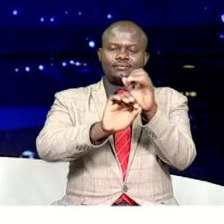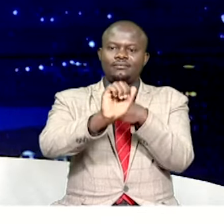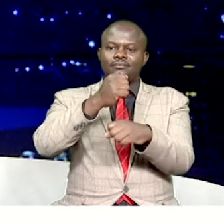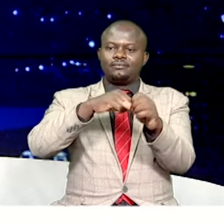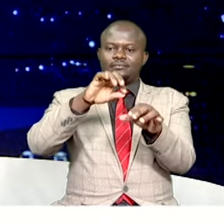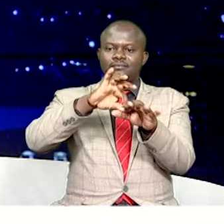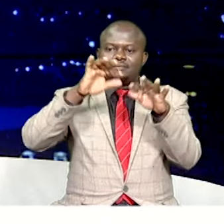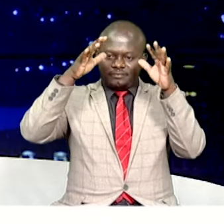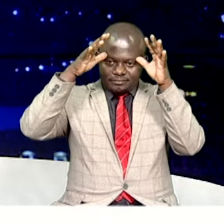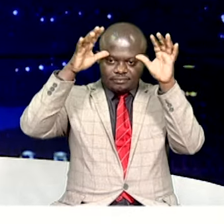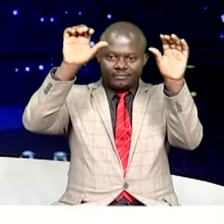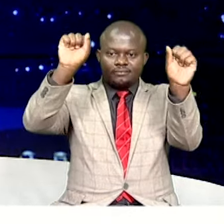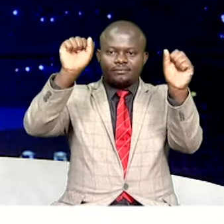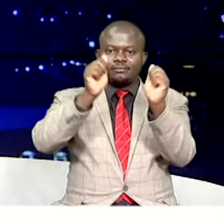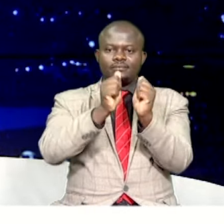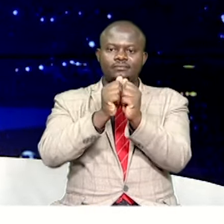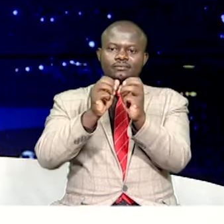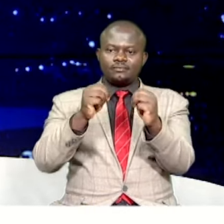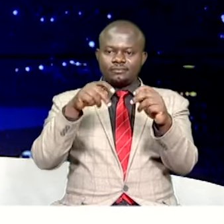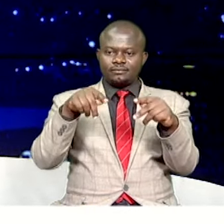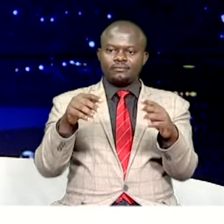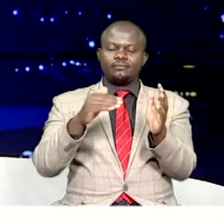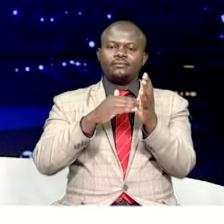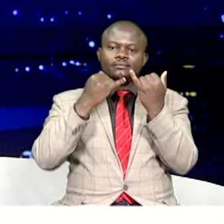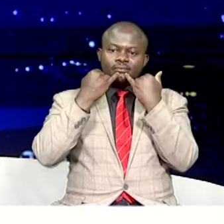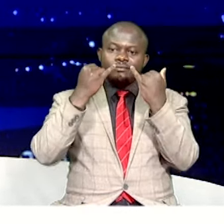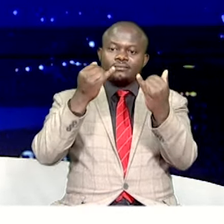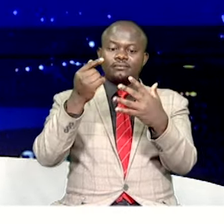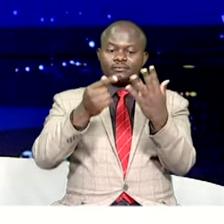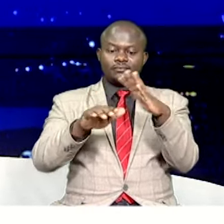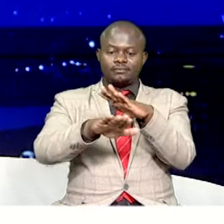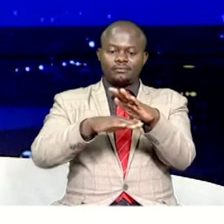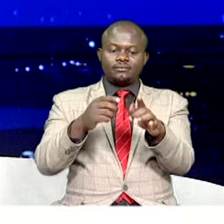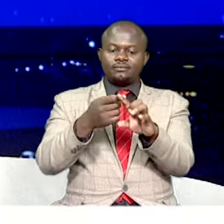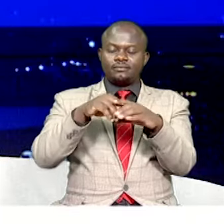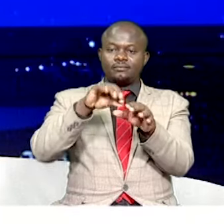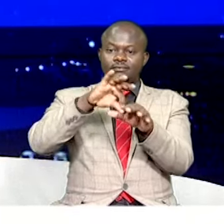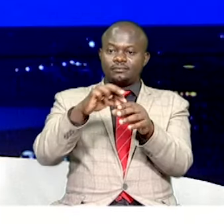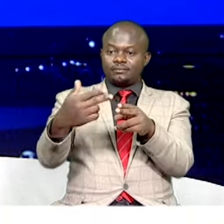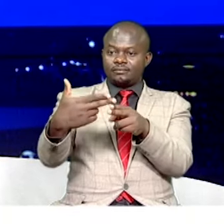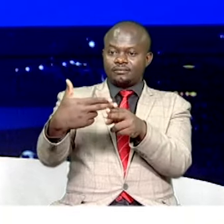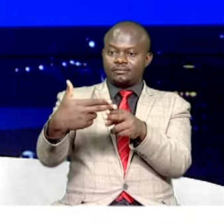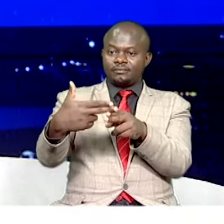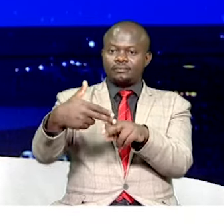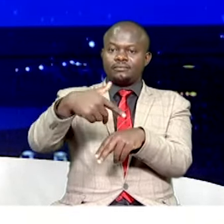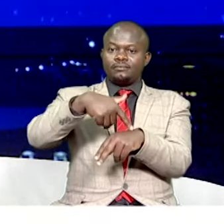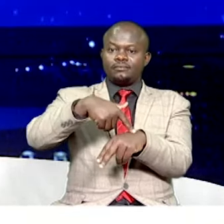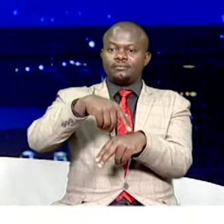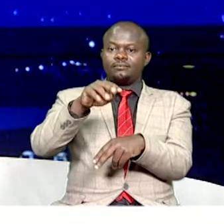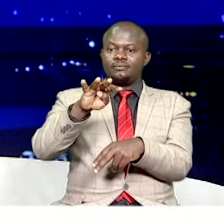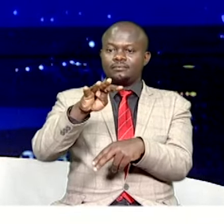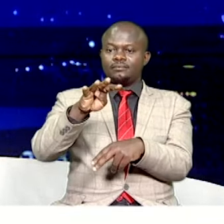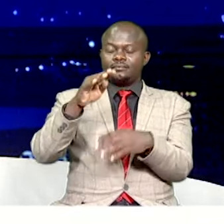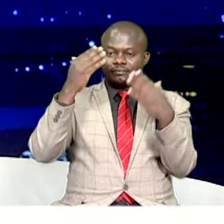cy'amatora y'umukuru w'igihugu ndetse n'abadepite. Tunabamenyesha ko iby'ibanze byavuye muri aya matora biza gutangazwa ku isaha ya saa yine